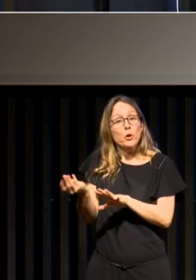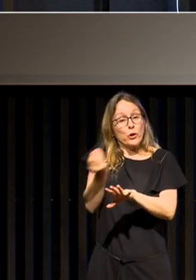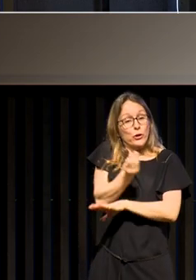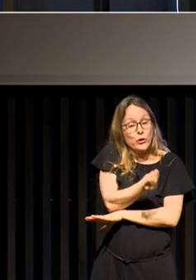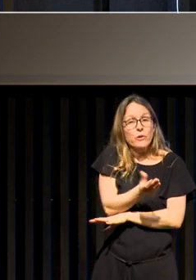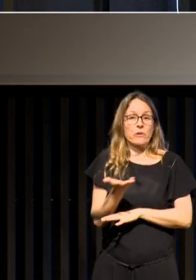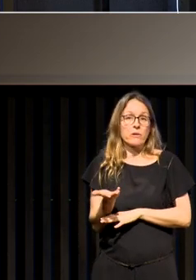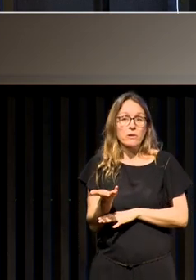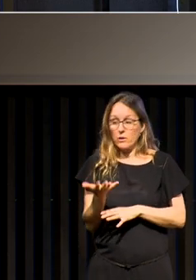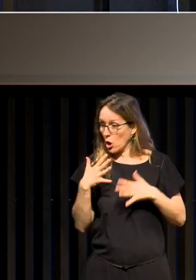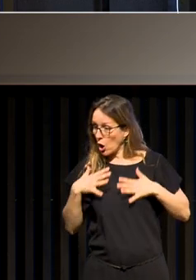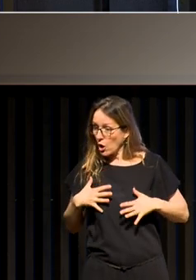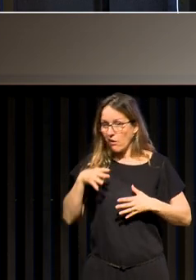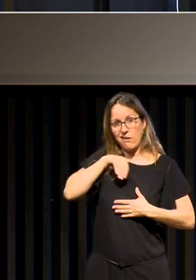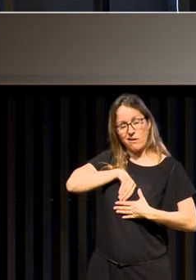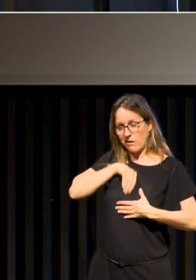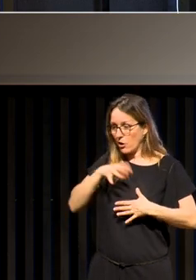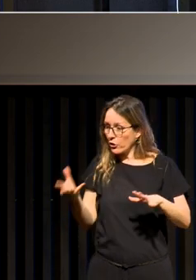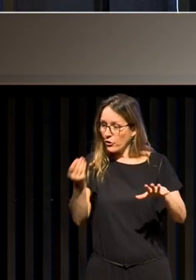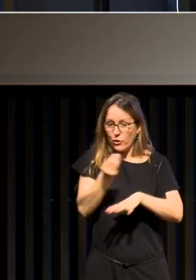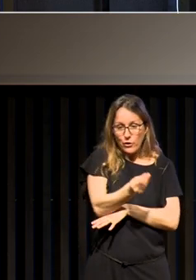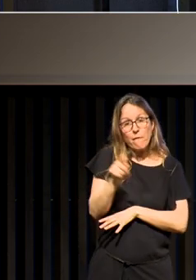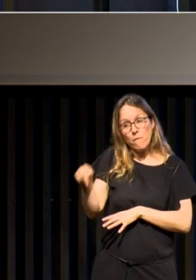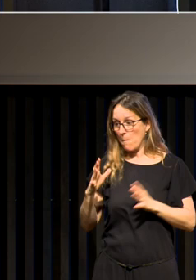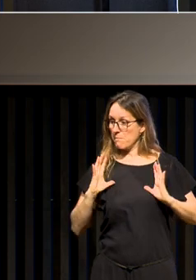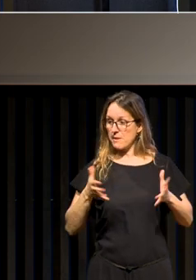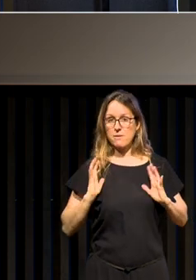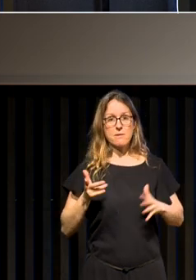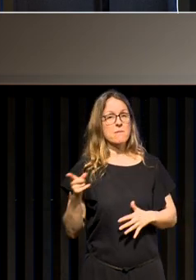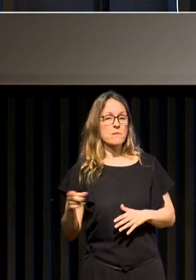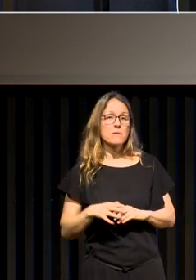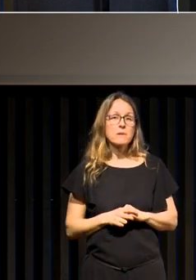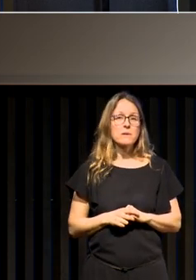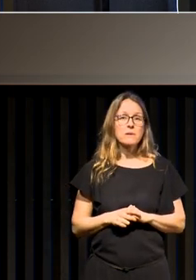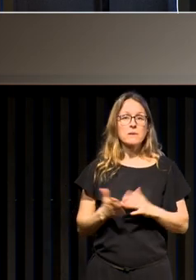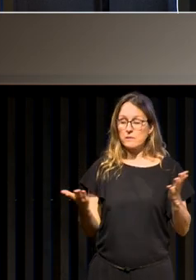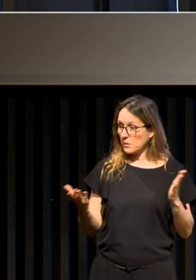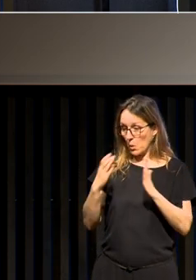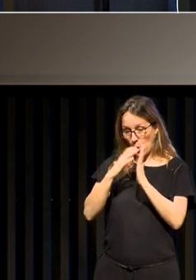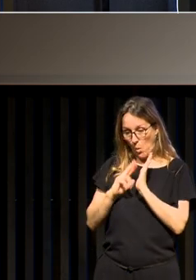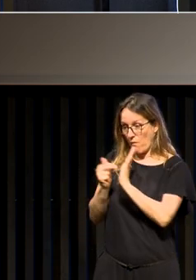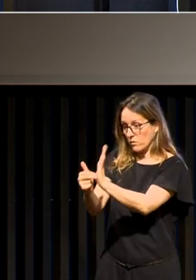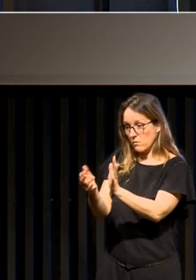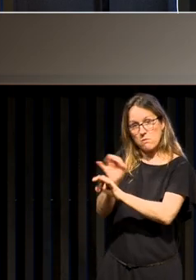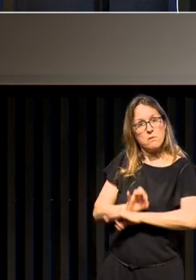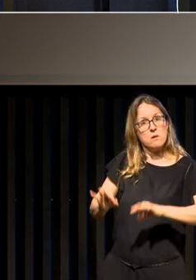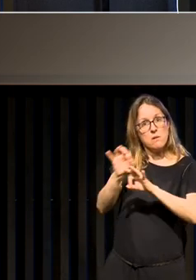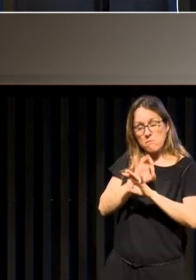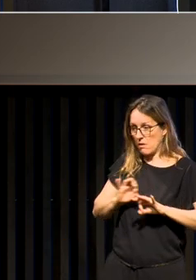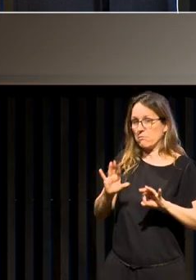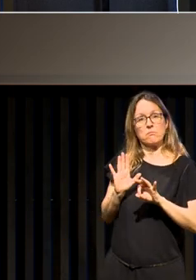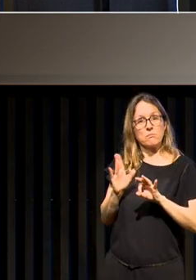ou produits de leur corps, doivent être bénévoles. Aucune convention ne peut être établie pour